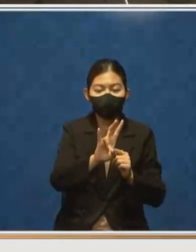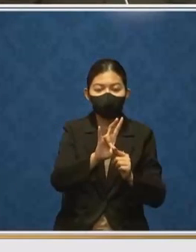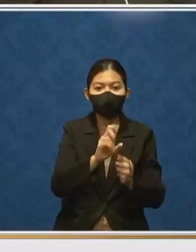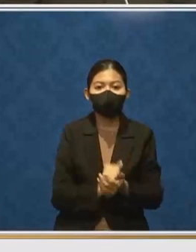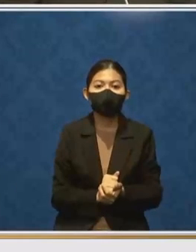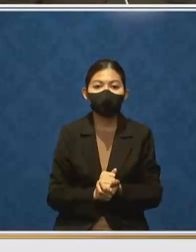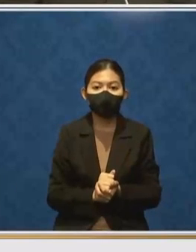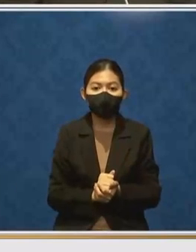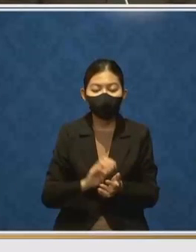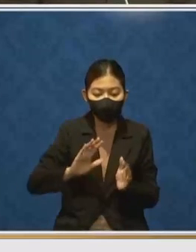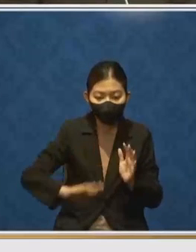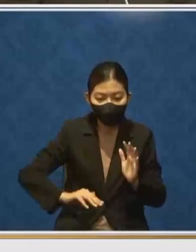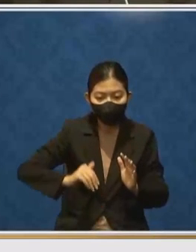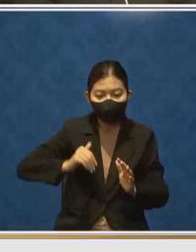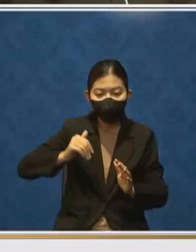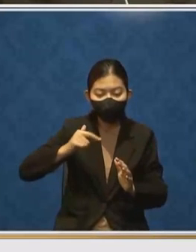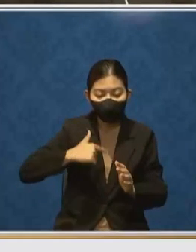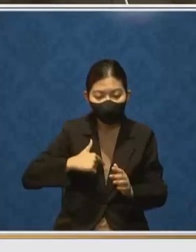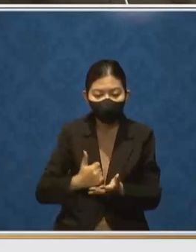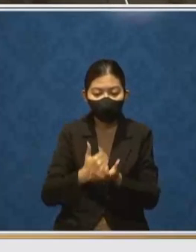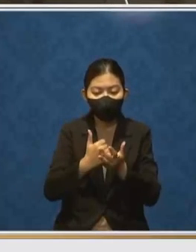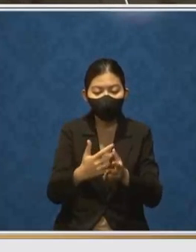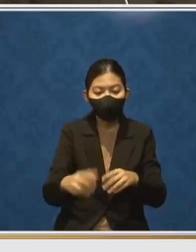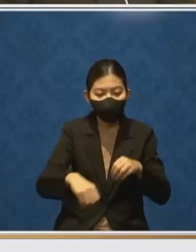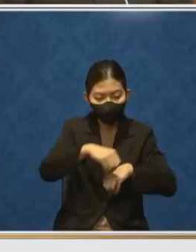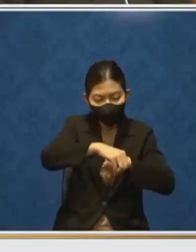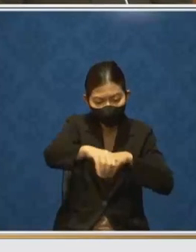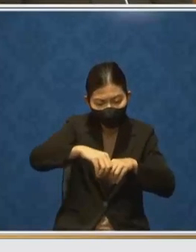บนคุณภาพชีวิตที่เป็นมิตรต่อสิ่งแวดล้อมงบประมาณ